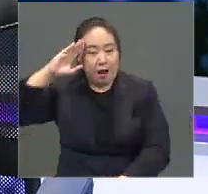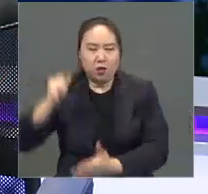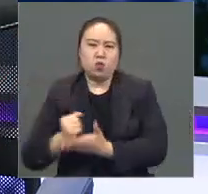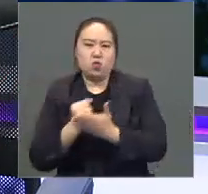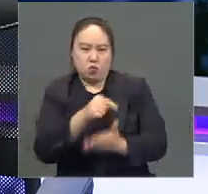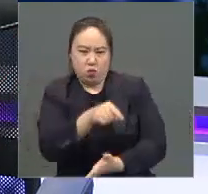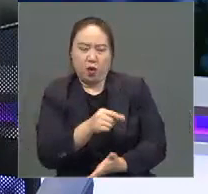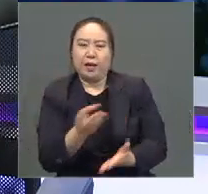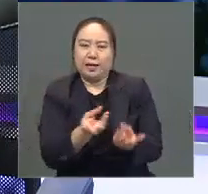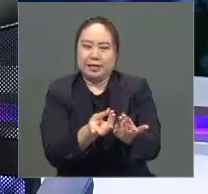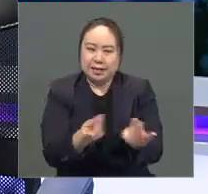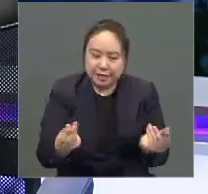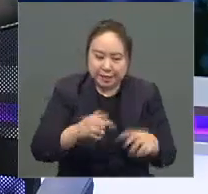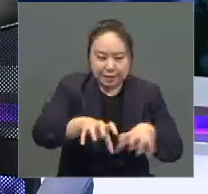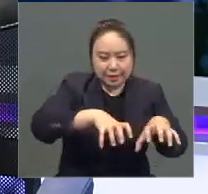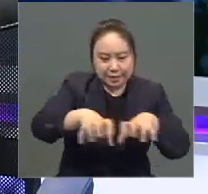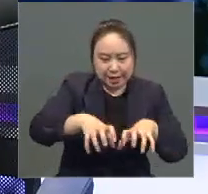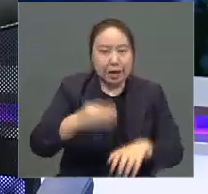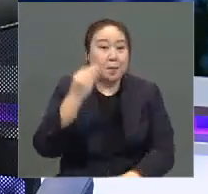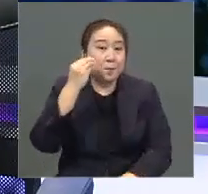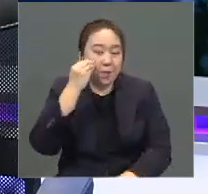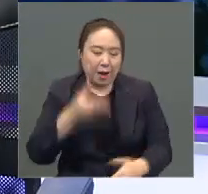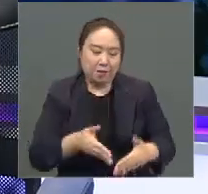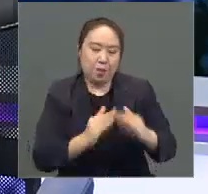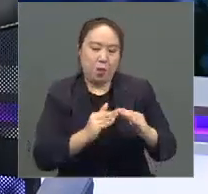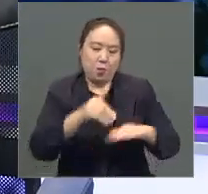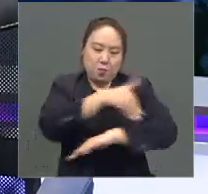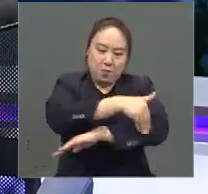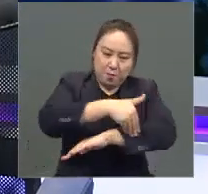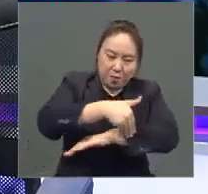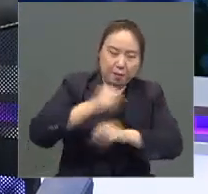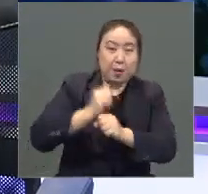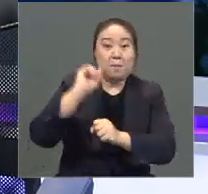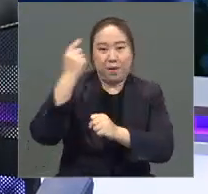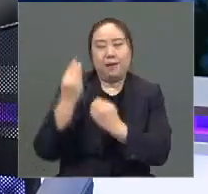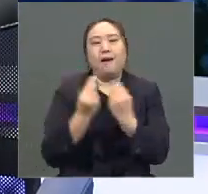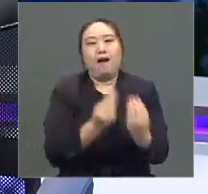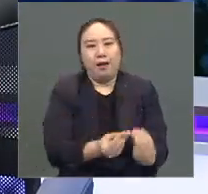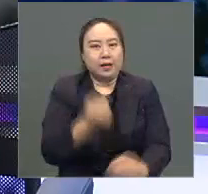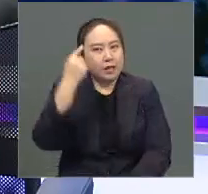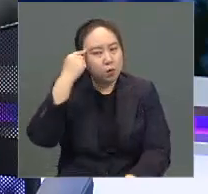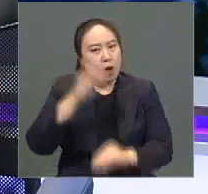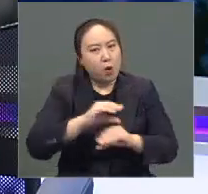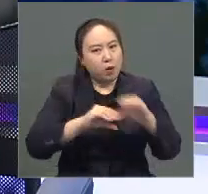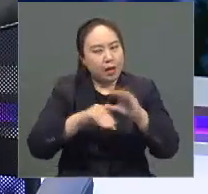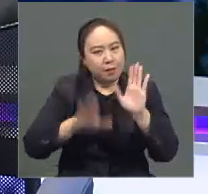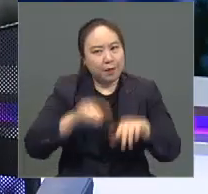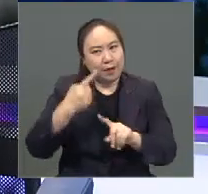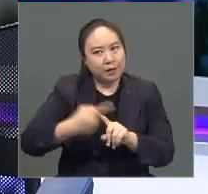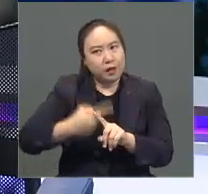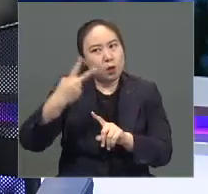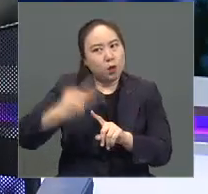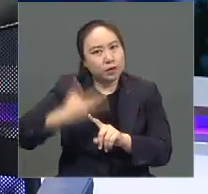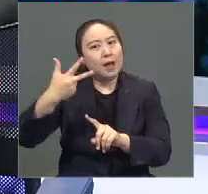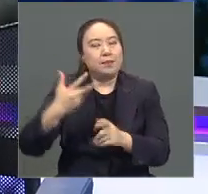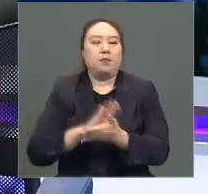หน้าดินพร้อมกับออกแบบก่อสร้างบ้านใหม่ให้กับพี่น้องประชาชนโดยคาดว่าน่าจะใช้เวลาก่อสร้างประมาณ 2-3 เดือนน่า